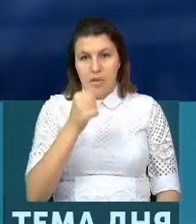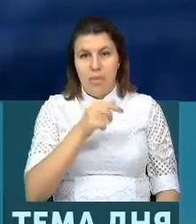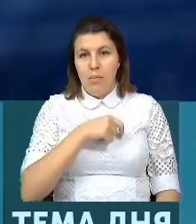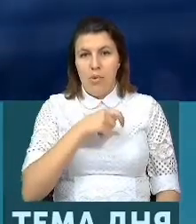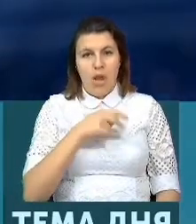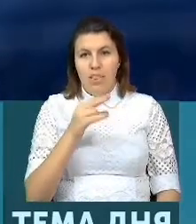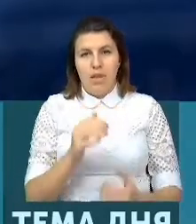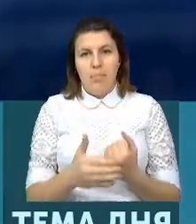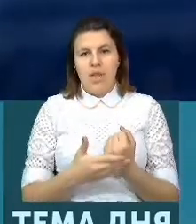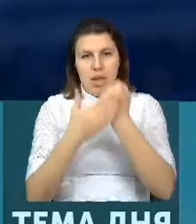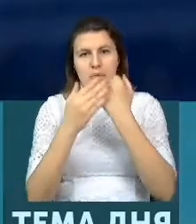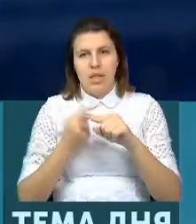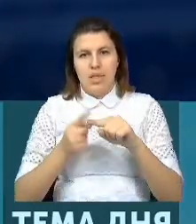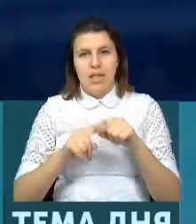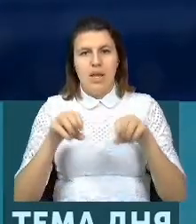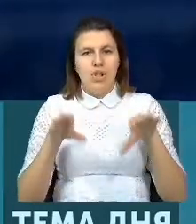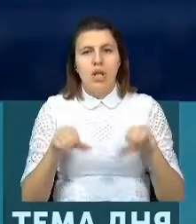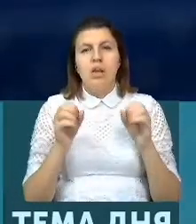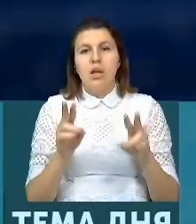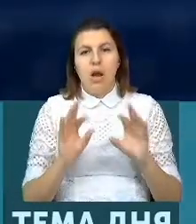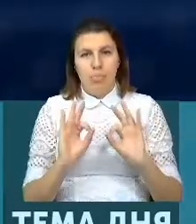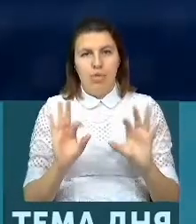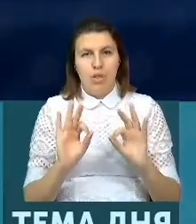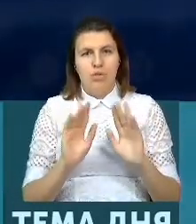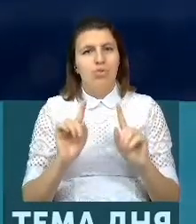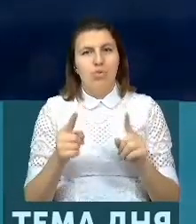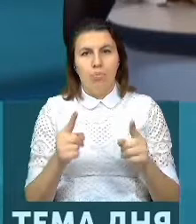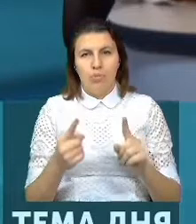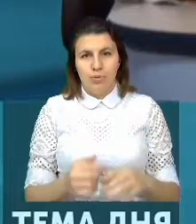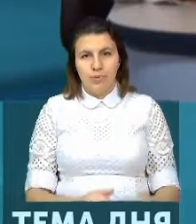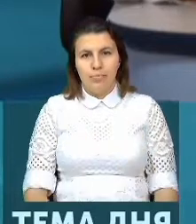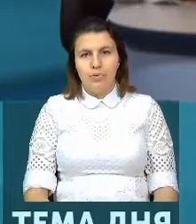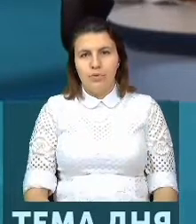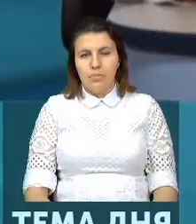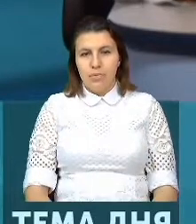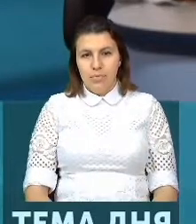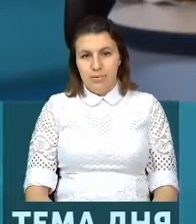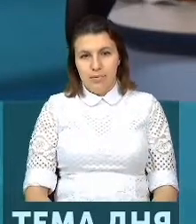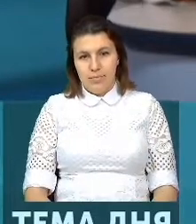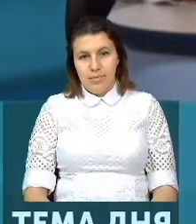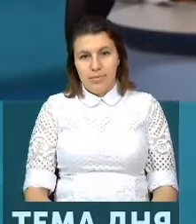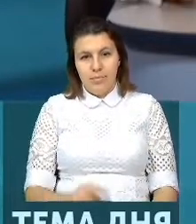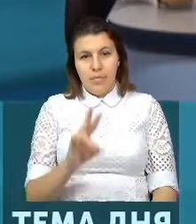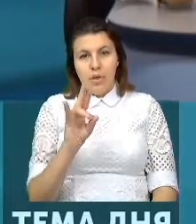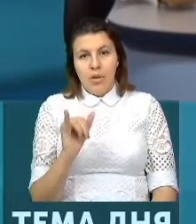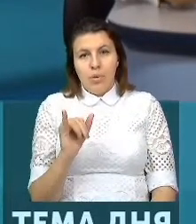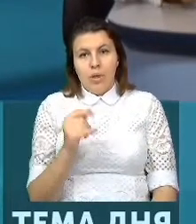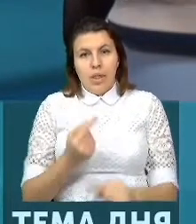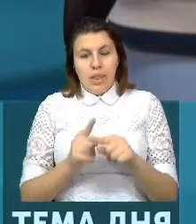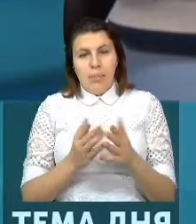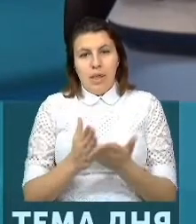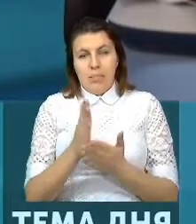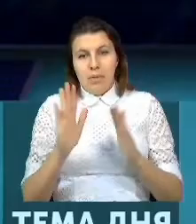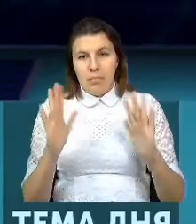це рішення. От як ви пояснюєте, чому? Ну, во-первых, это политический момент, ну, так как получается, что